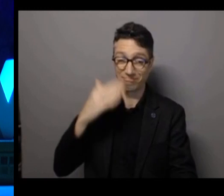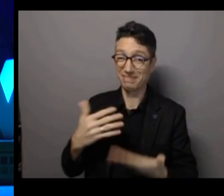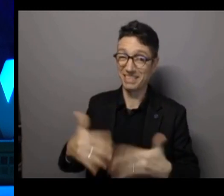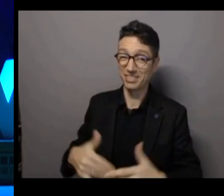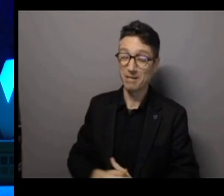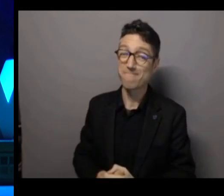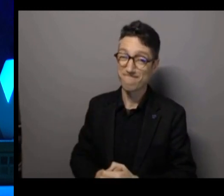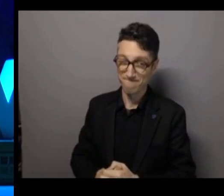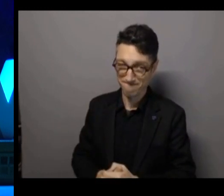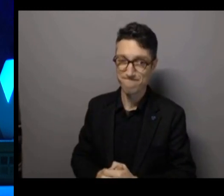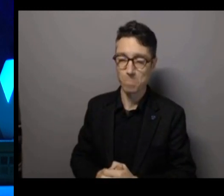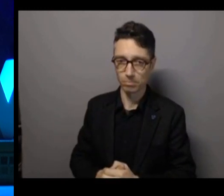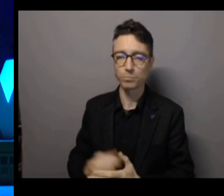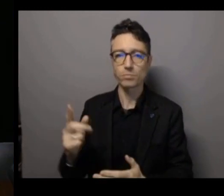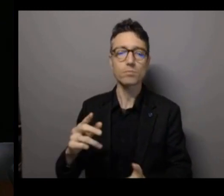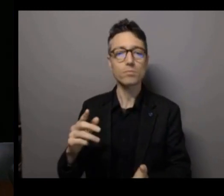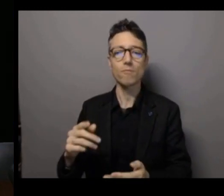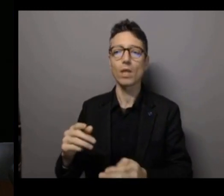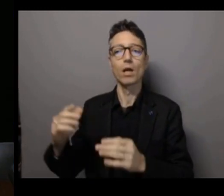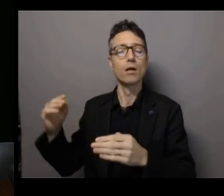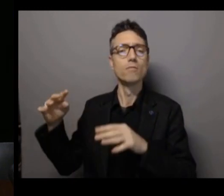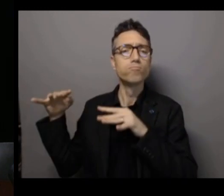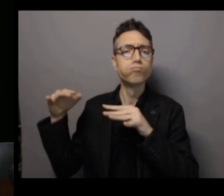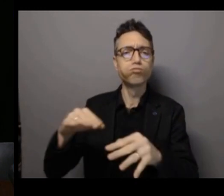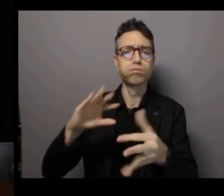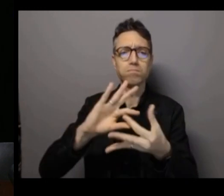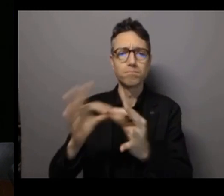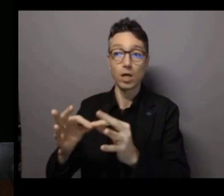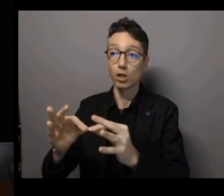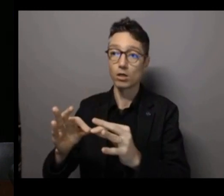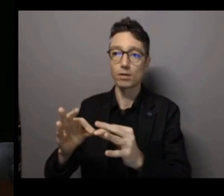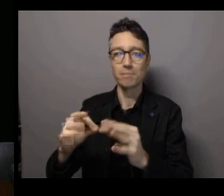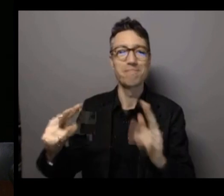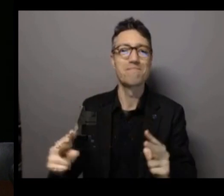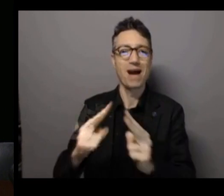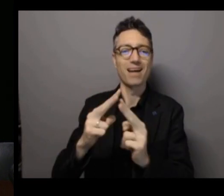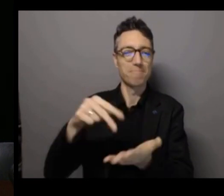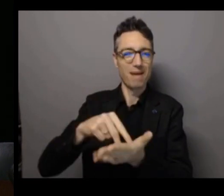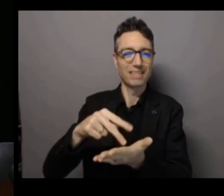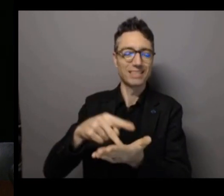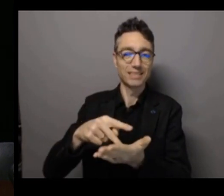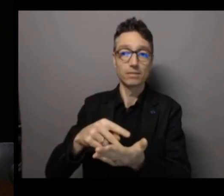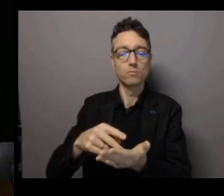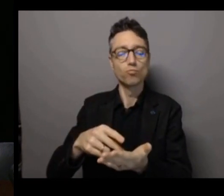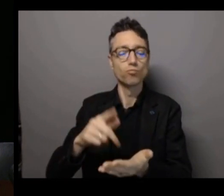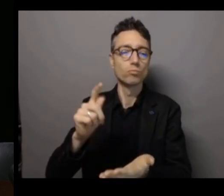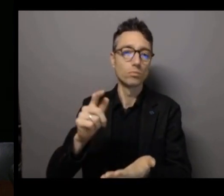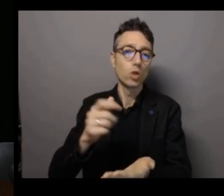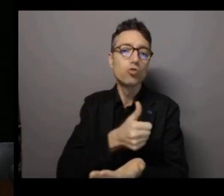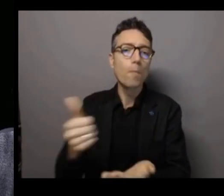le lieu des Jeux, ce sera toujours, bien sûr, la capitale de notre pays, avec 4 millions